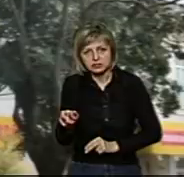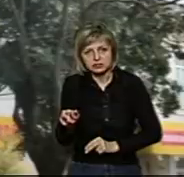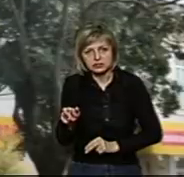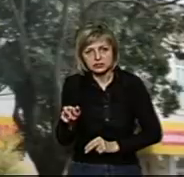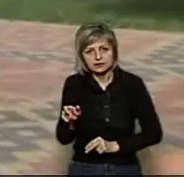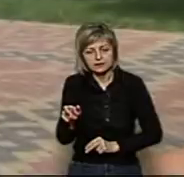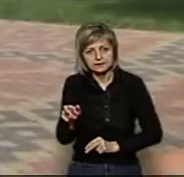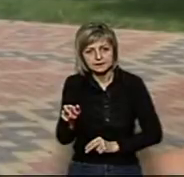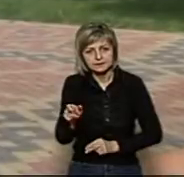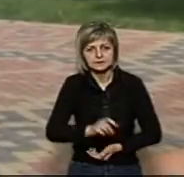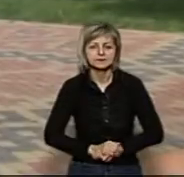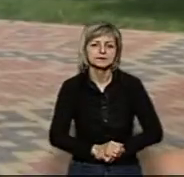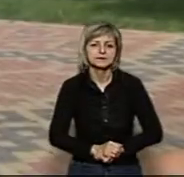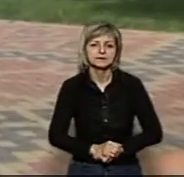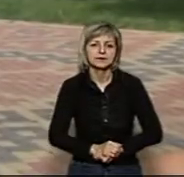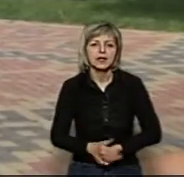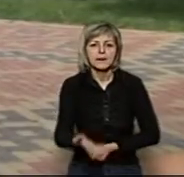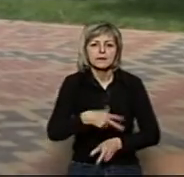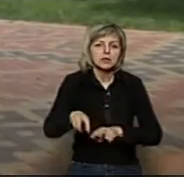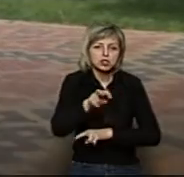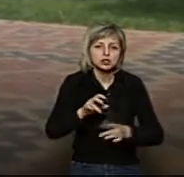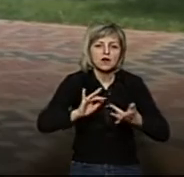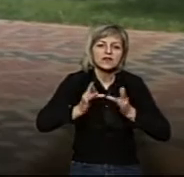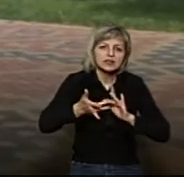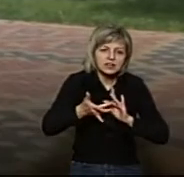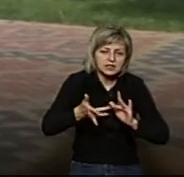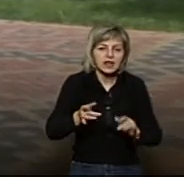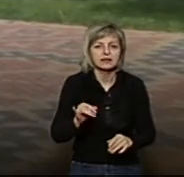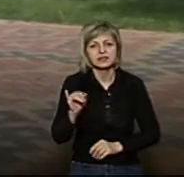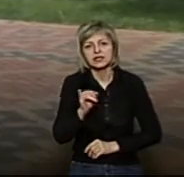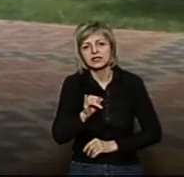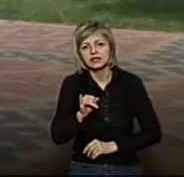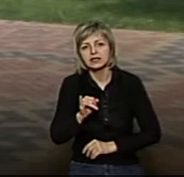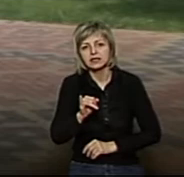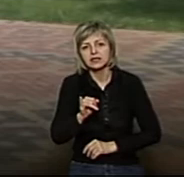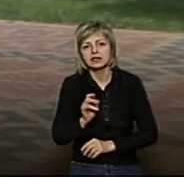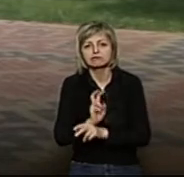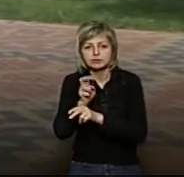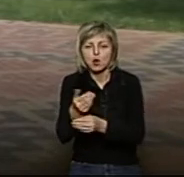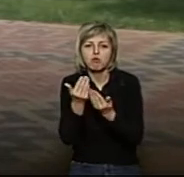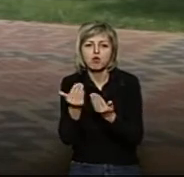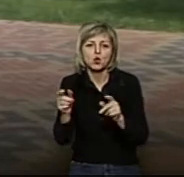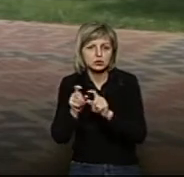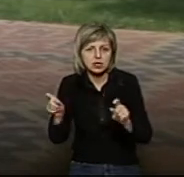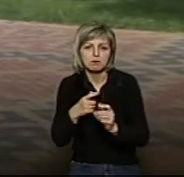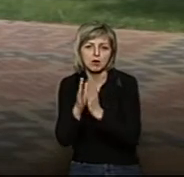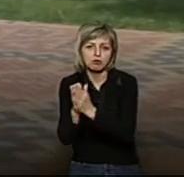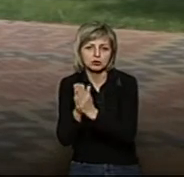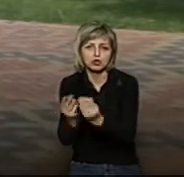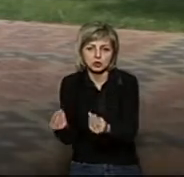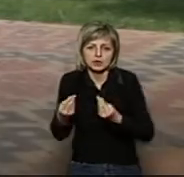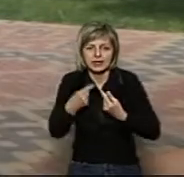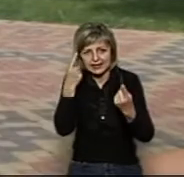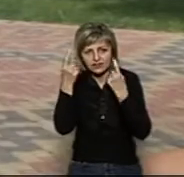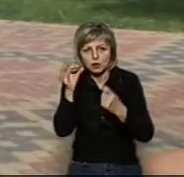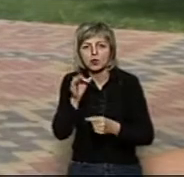Олександра Цинкаловського Тетяна Дудік. Ми шукали і в мережах інтернету, і брали в музеї. Ми просили, щоб нам надали певну